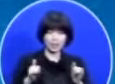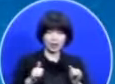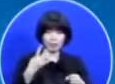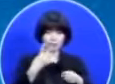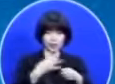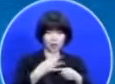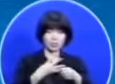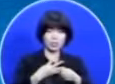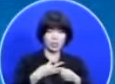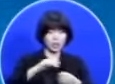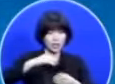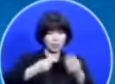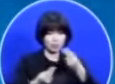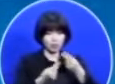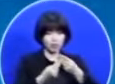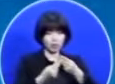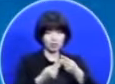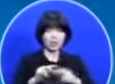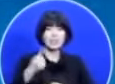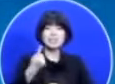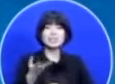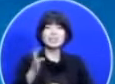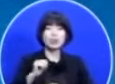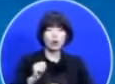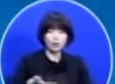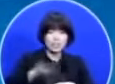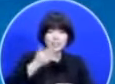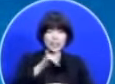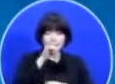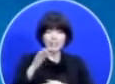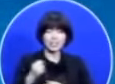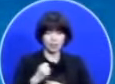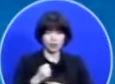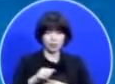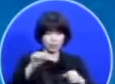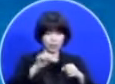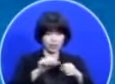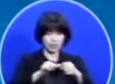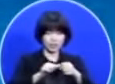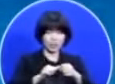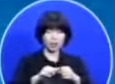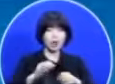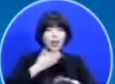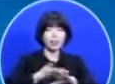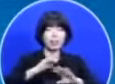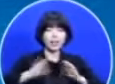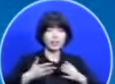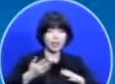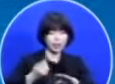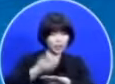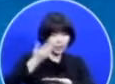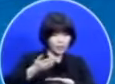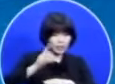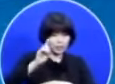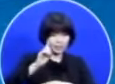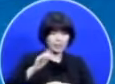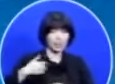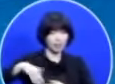네번째는 예 금액 장구가 1억원 이상 있는 사람 다섯째는 해외여행 1년에 한차례 이상 다닐